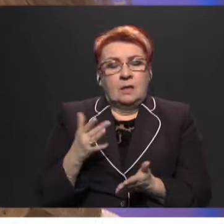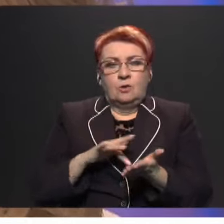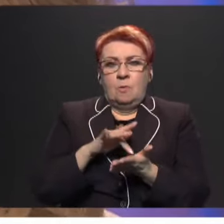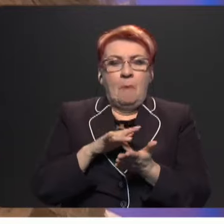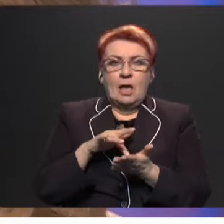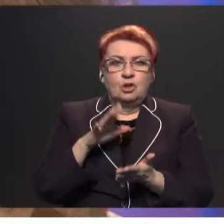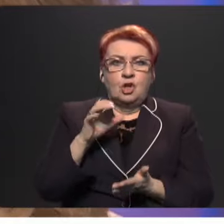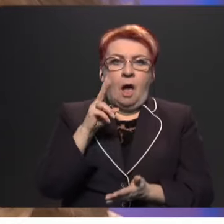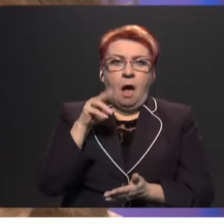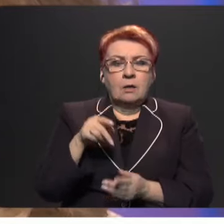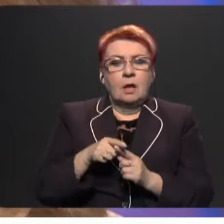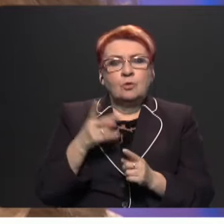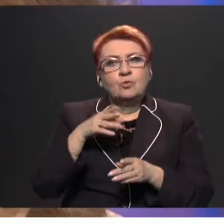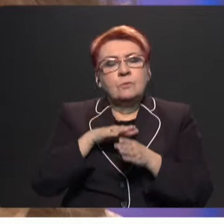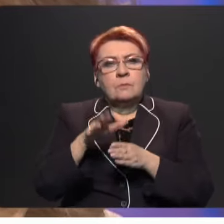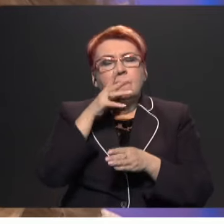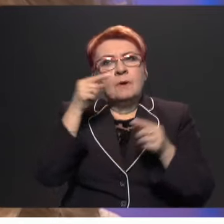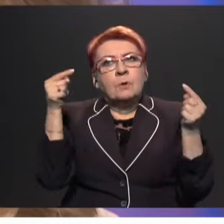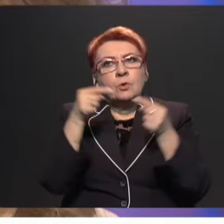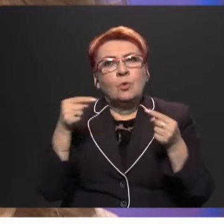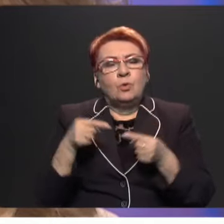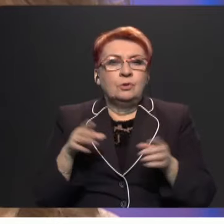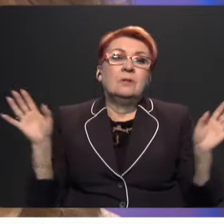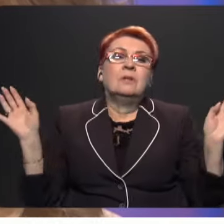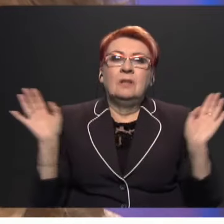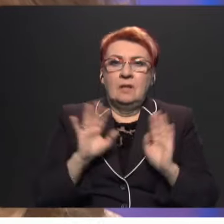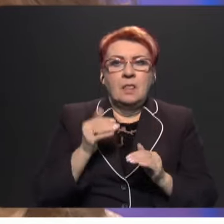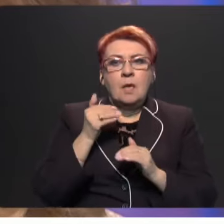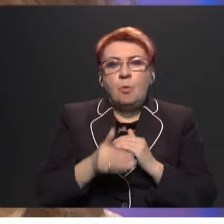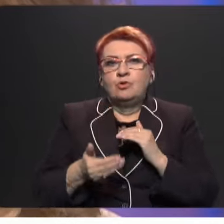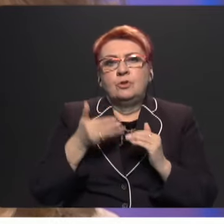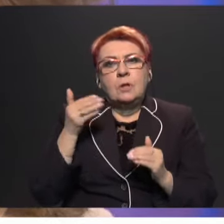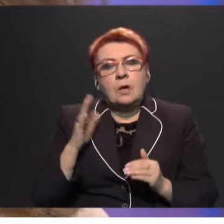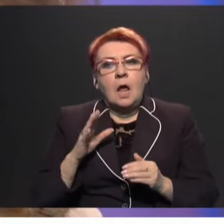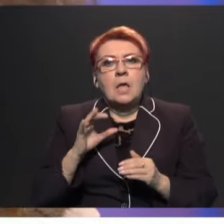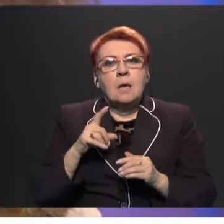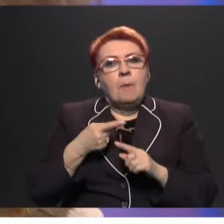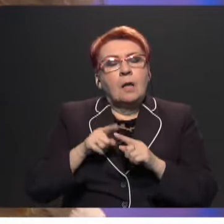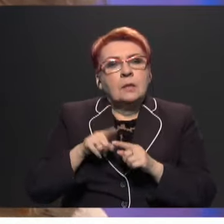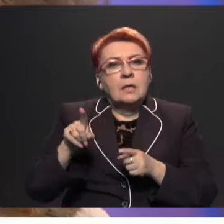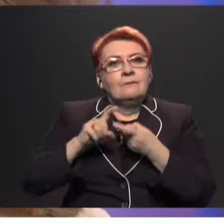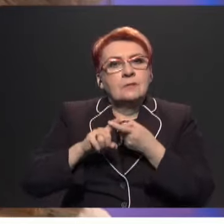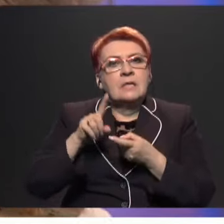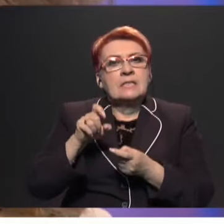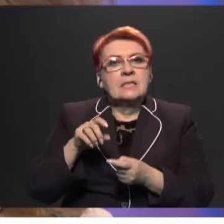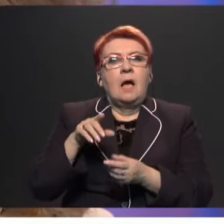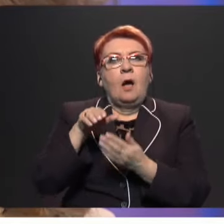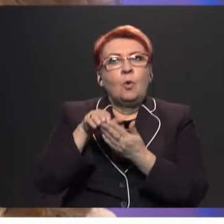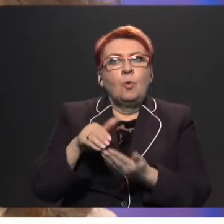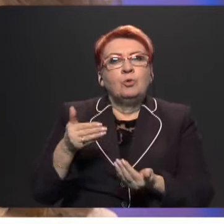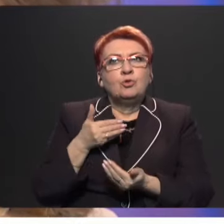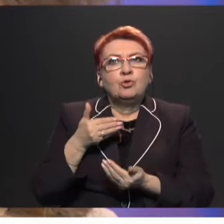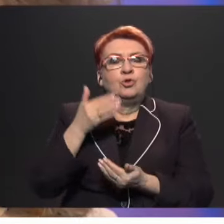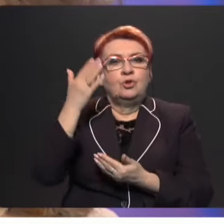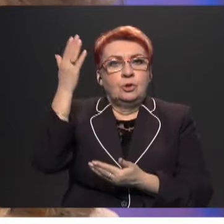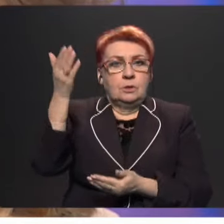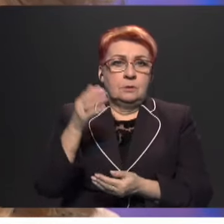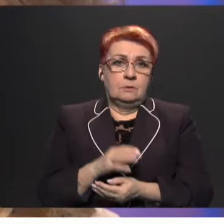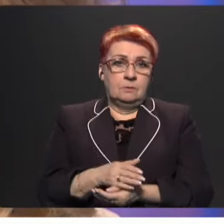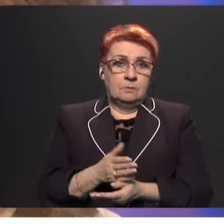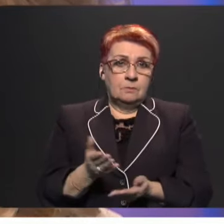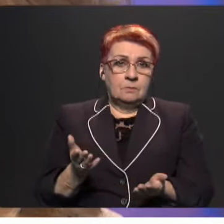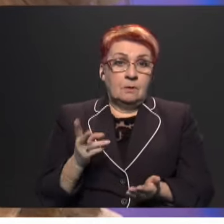акту, который надо совершить в определенное время, и никак не позже, не раньше, ибо от него зависит загробная участь человека. В чем застану, в том и